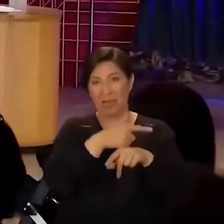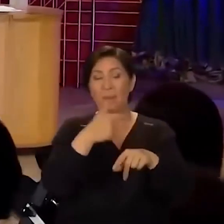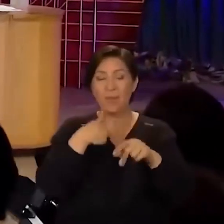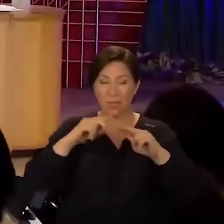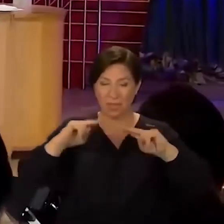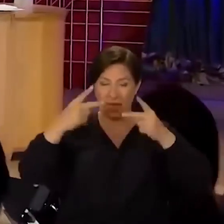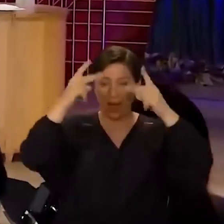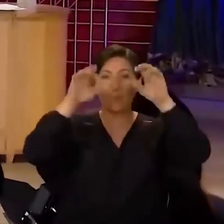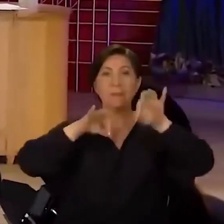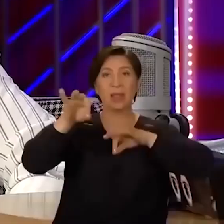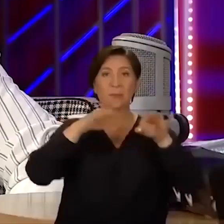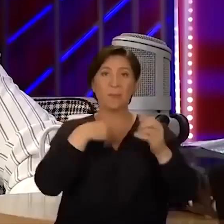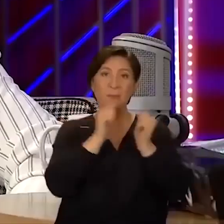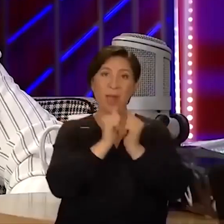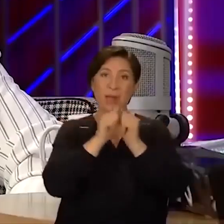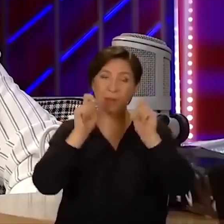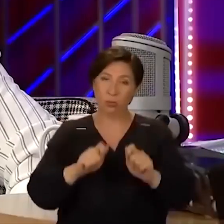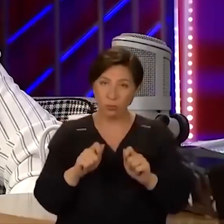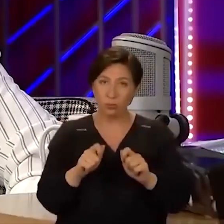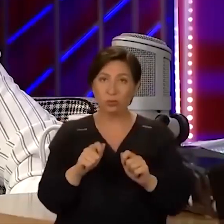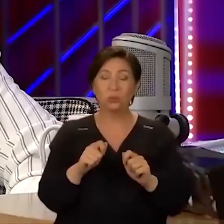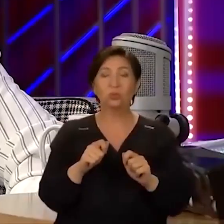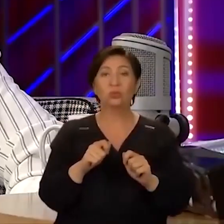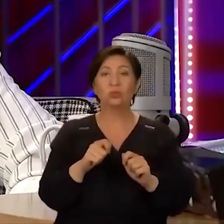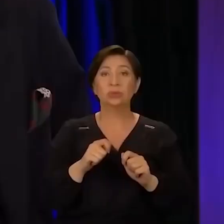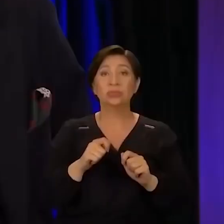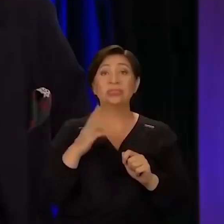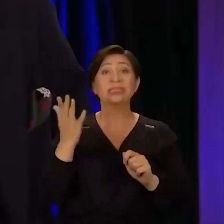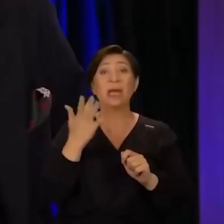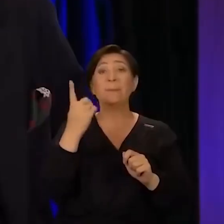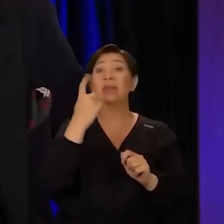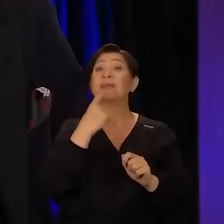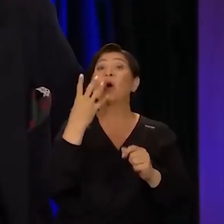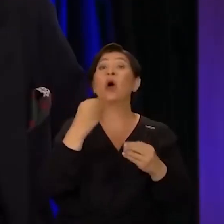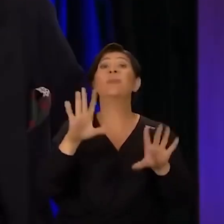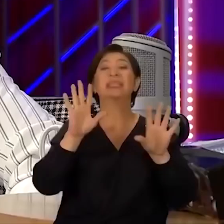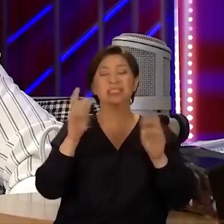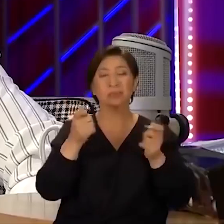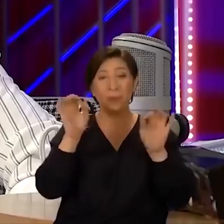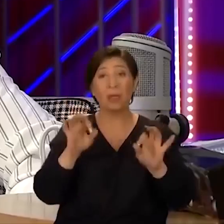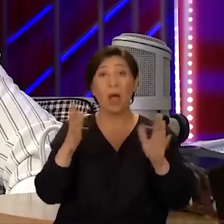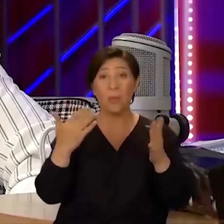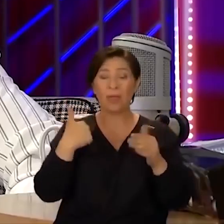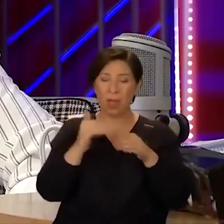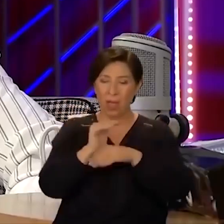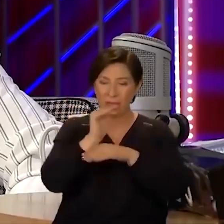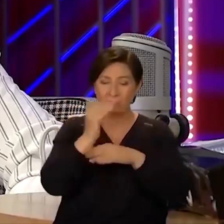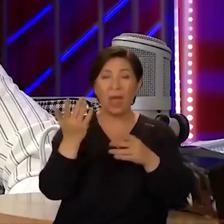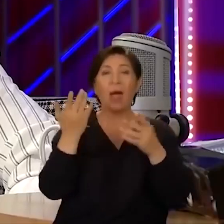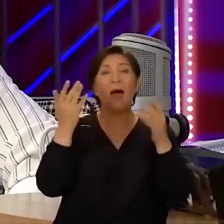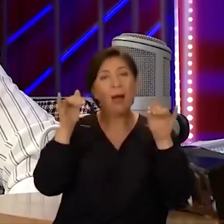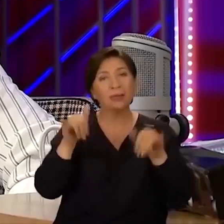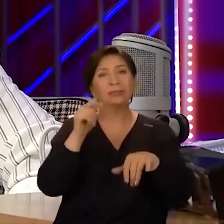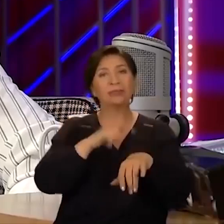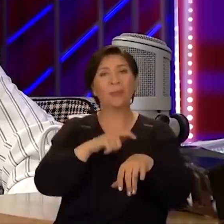benim Kariyer planlama biz beraber seçiyoruz da henüz bir yıl olmadı çalışmaya başladı ama ya benim hayatımda